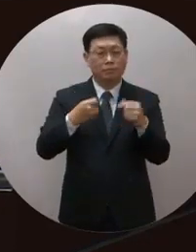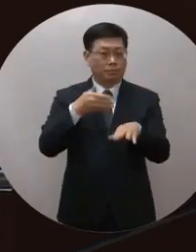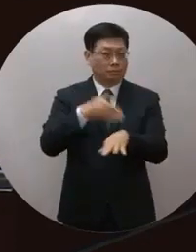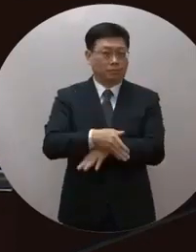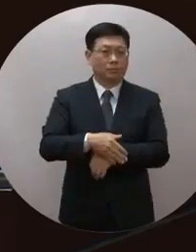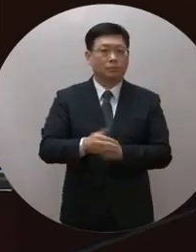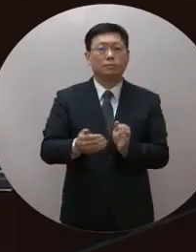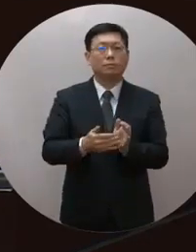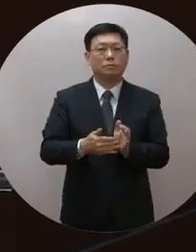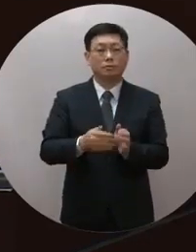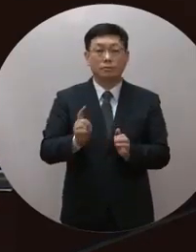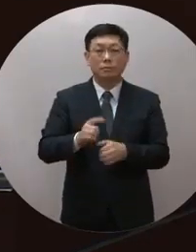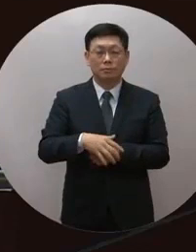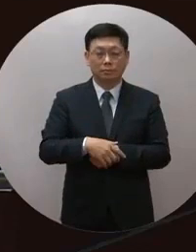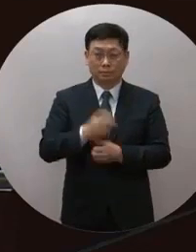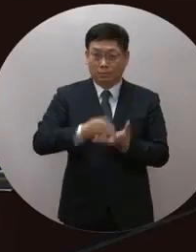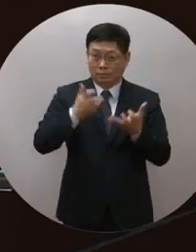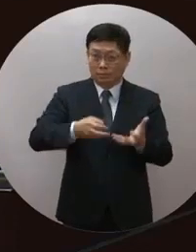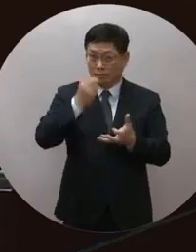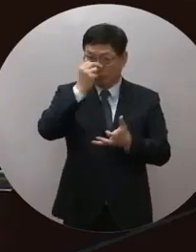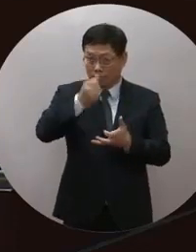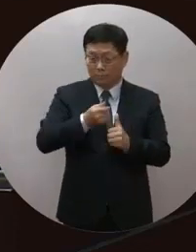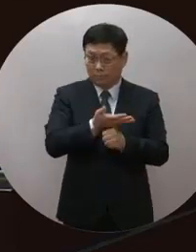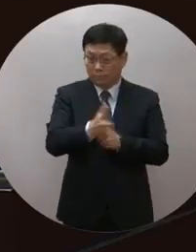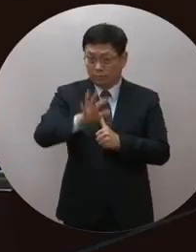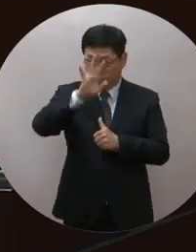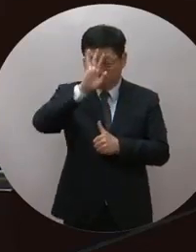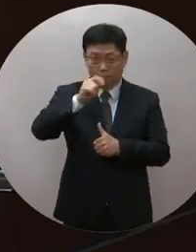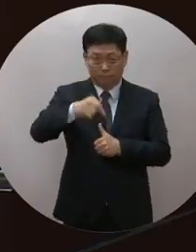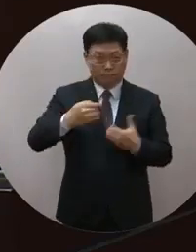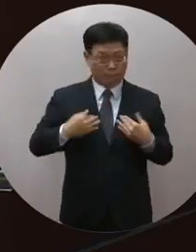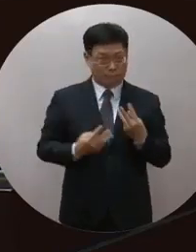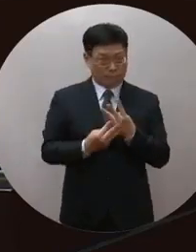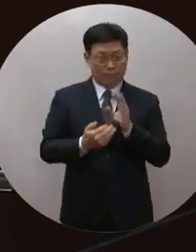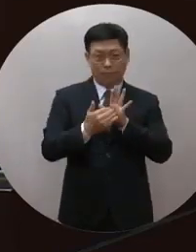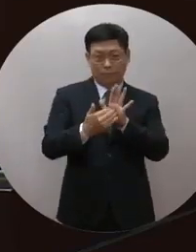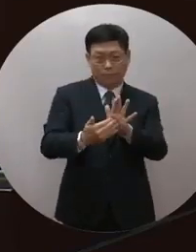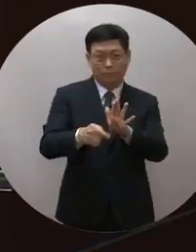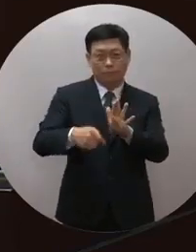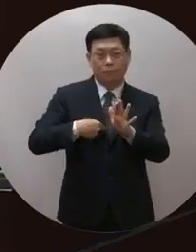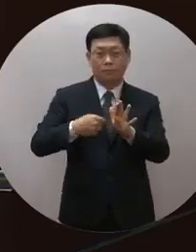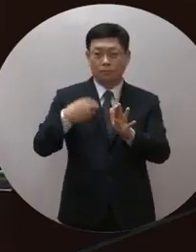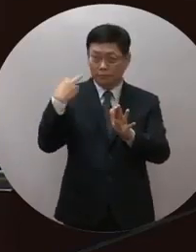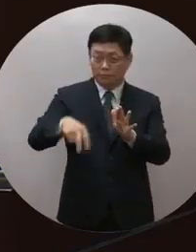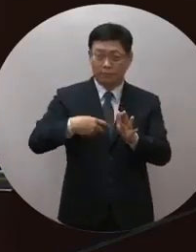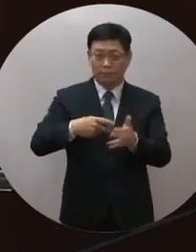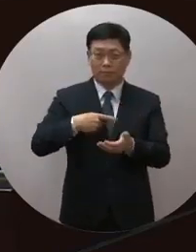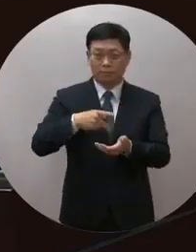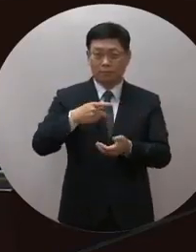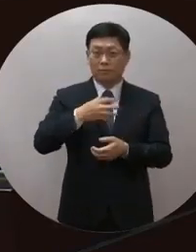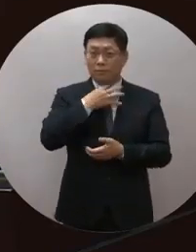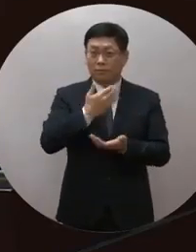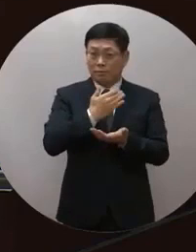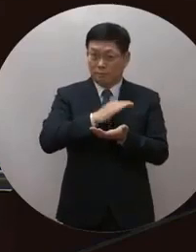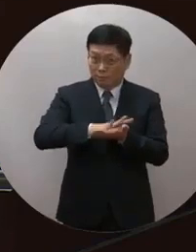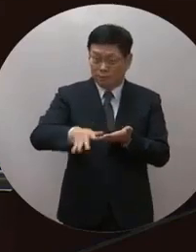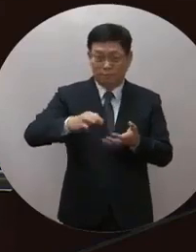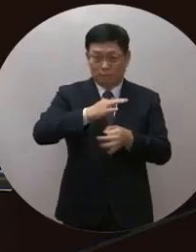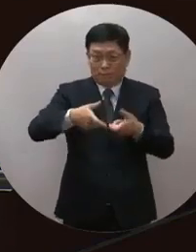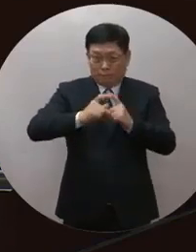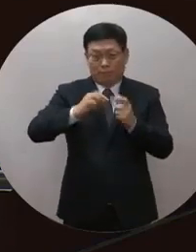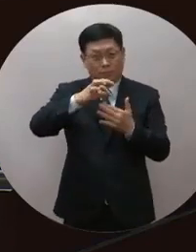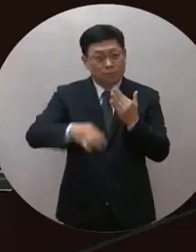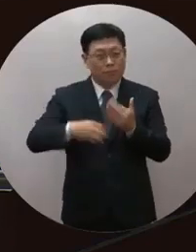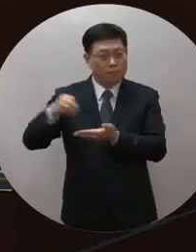经通过严重特殊传染性肺炎防治及纾困振兴特别条